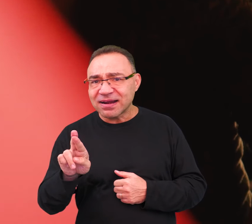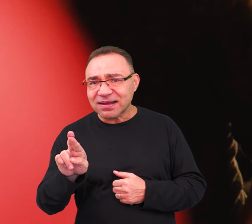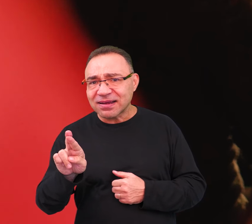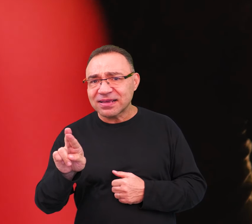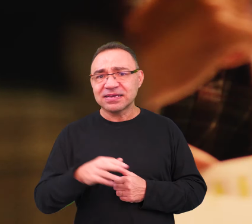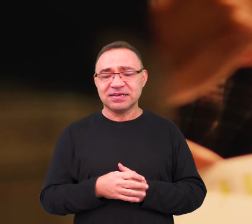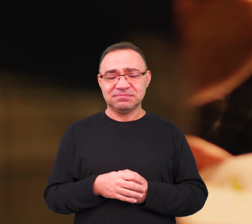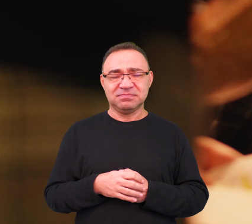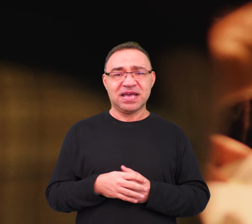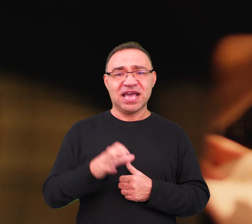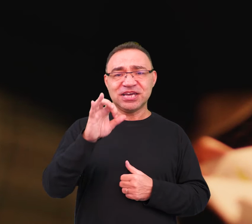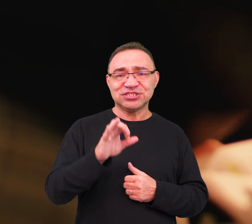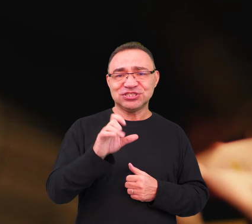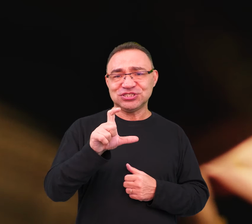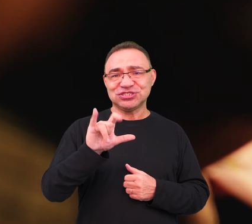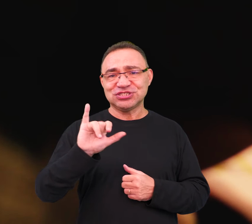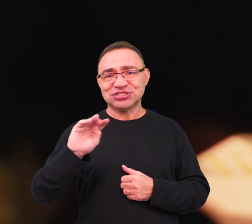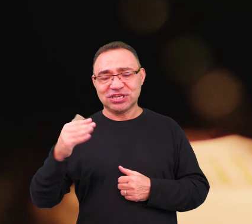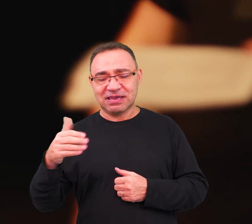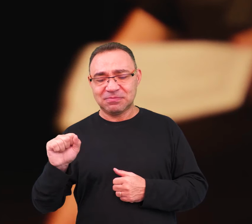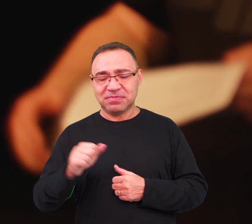Bajer! Ściema!